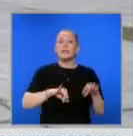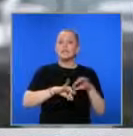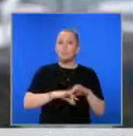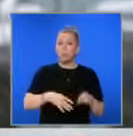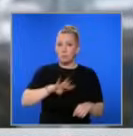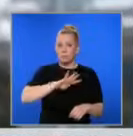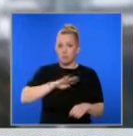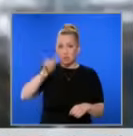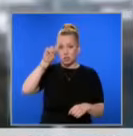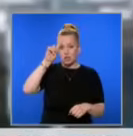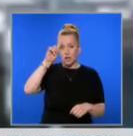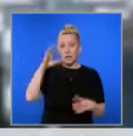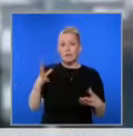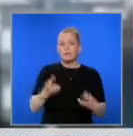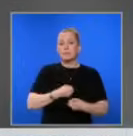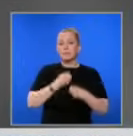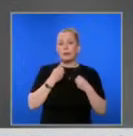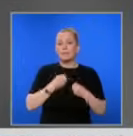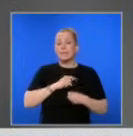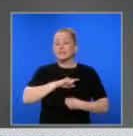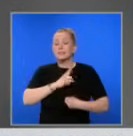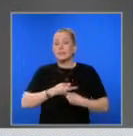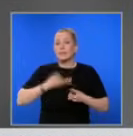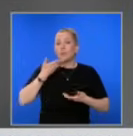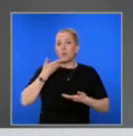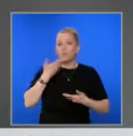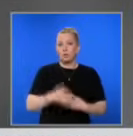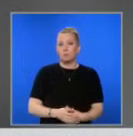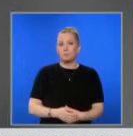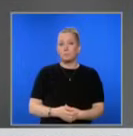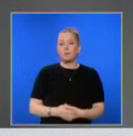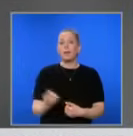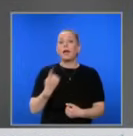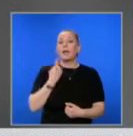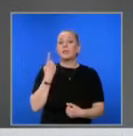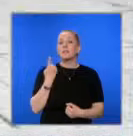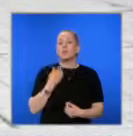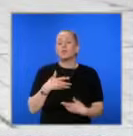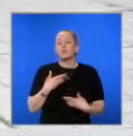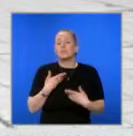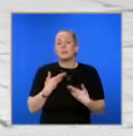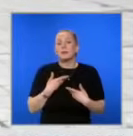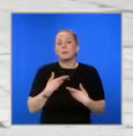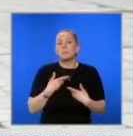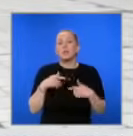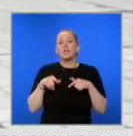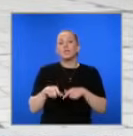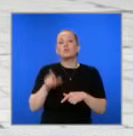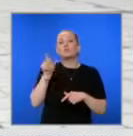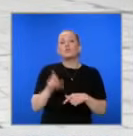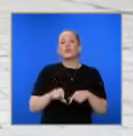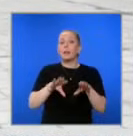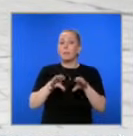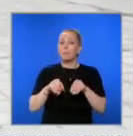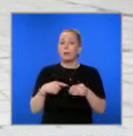за трагедията, за да не остане младата жена просто статистика в черната хроника. Единственото, което бих искал, е този човек да се поеме